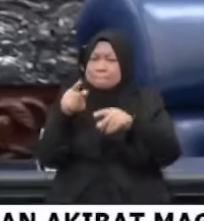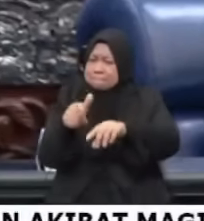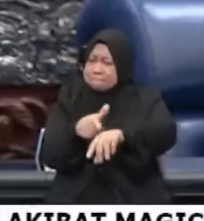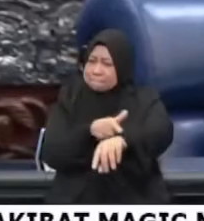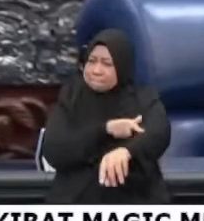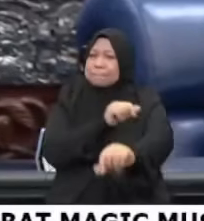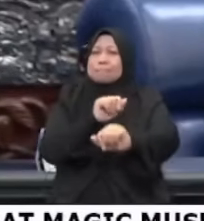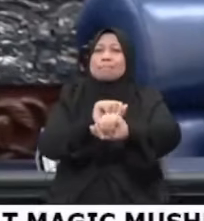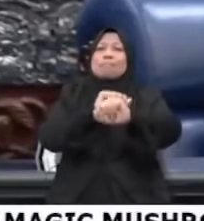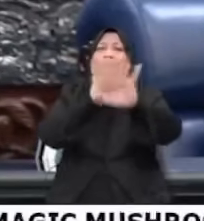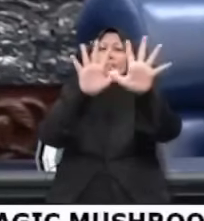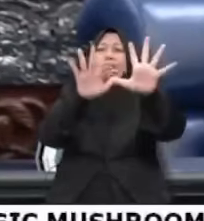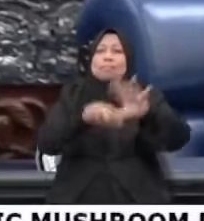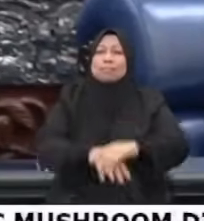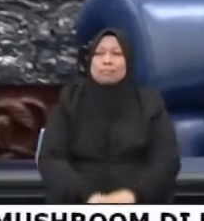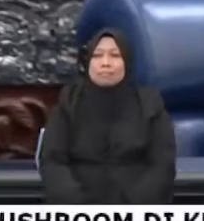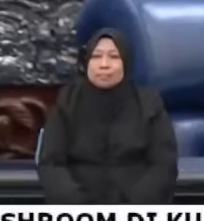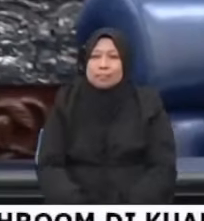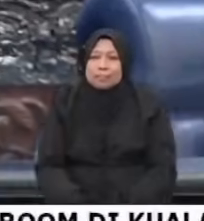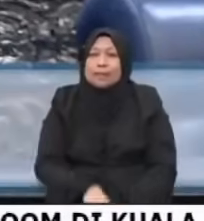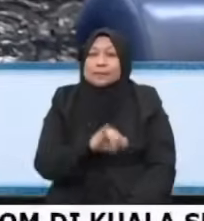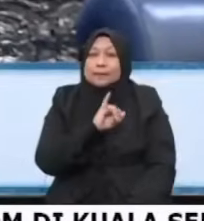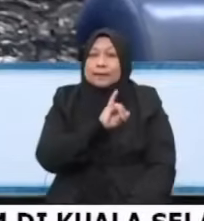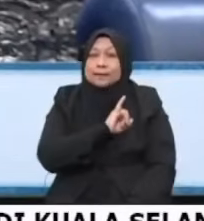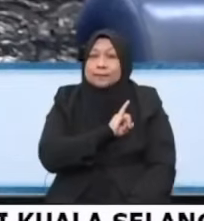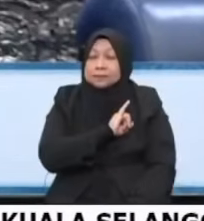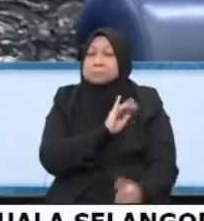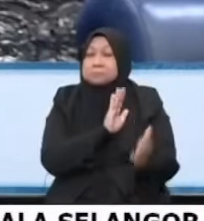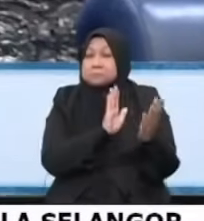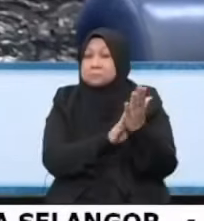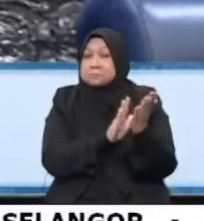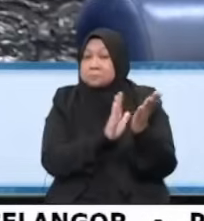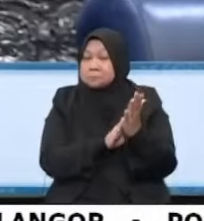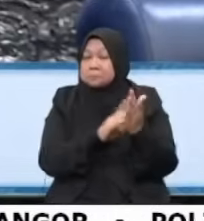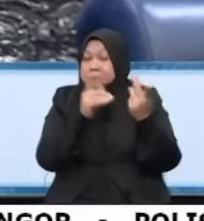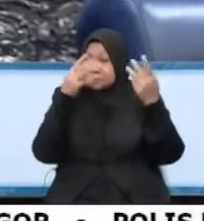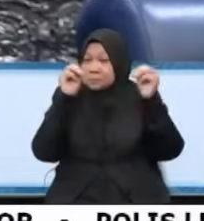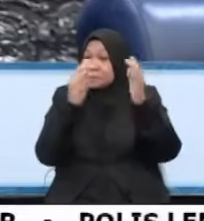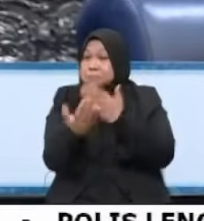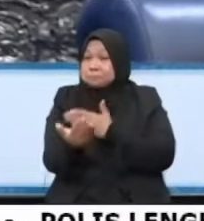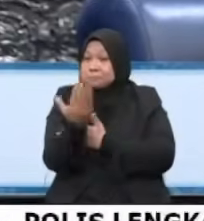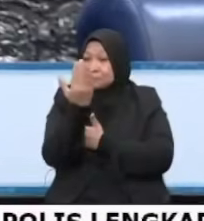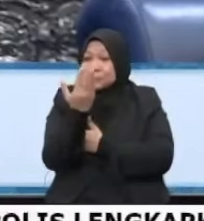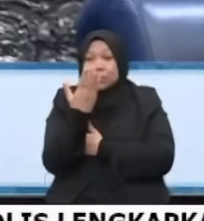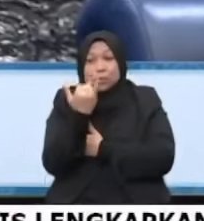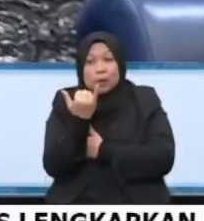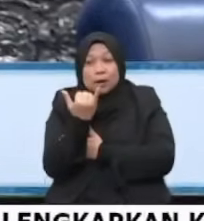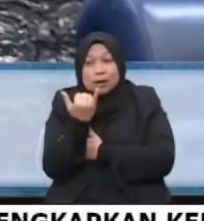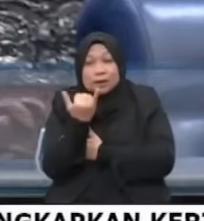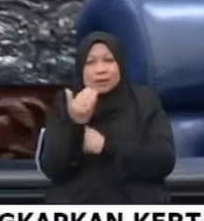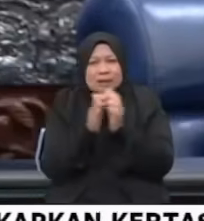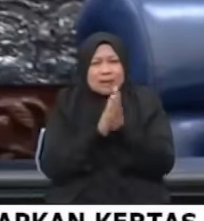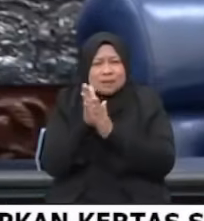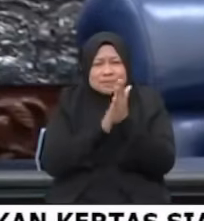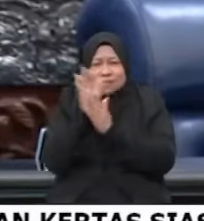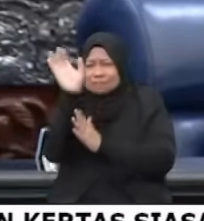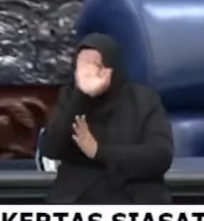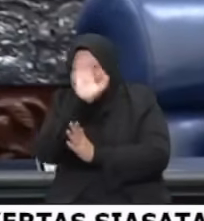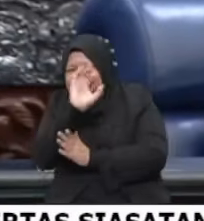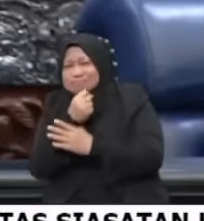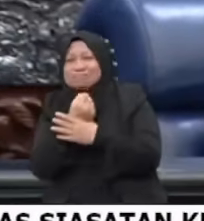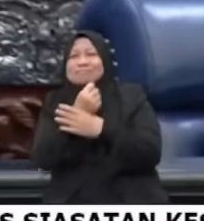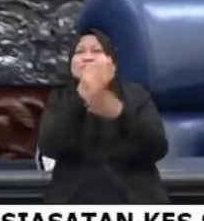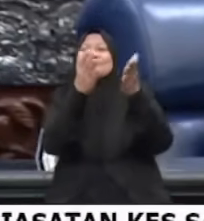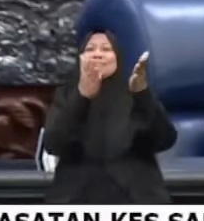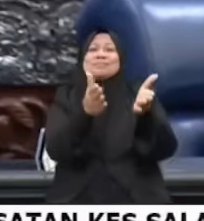jelas A Saya nak Puji yang amat berhormat Perdana Menteri Pagi Ni sebab rajin per cari pelabur